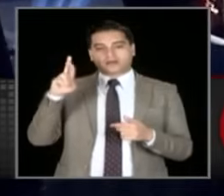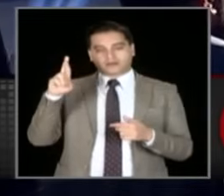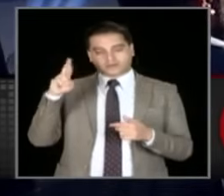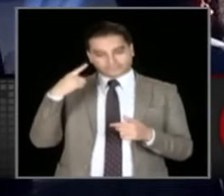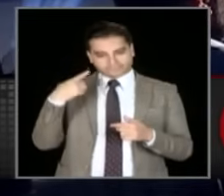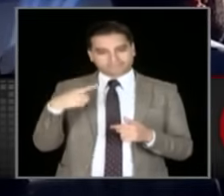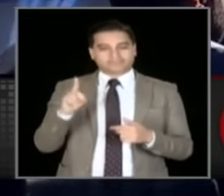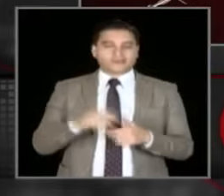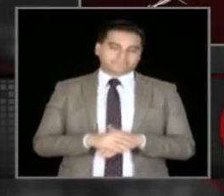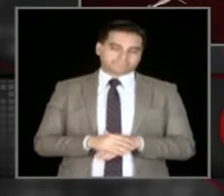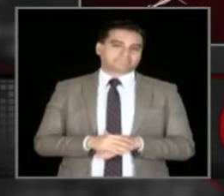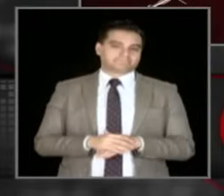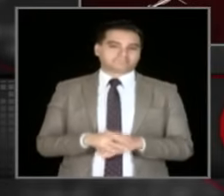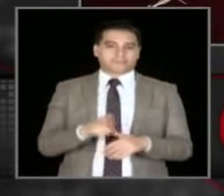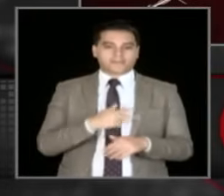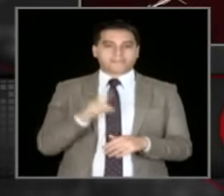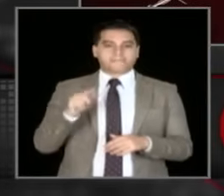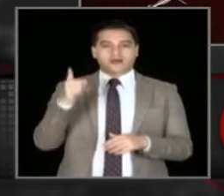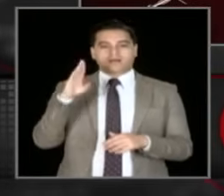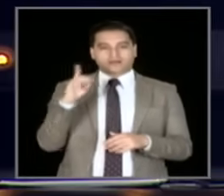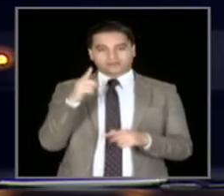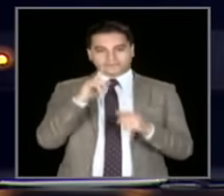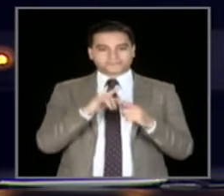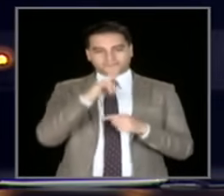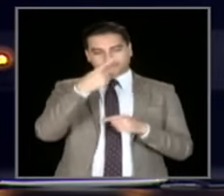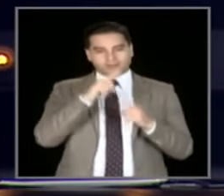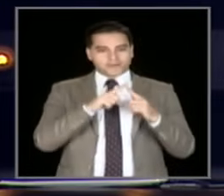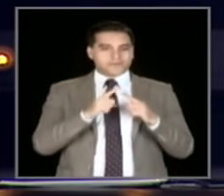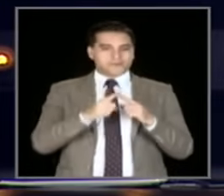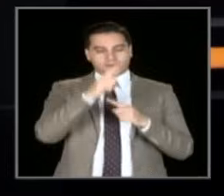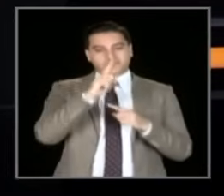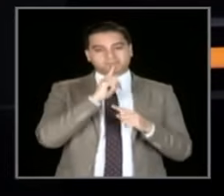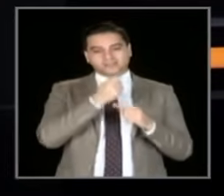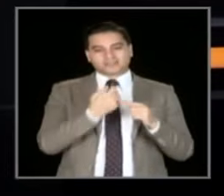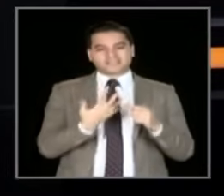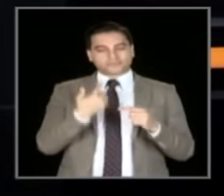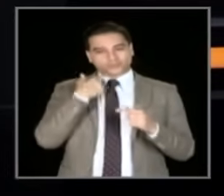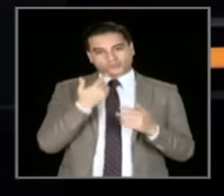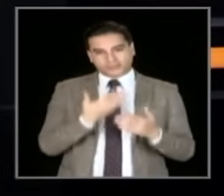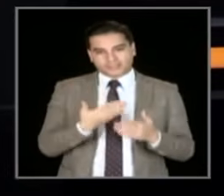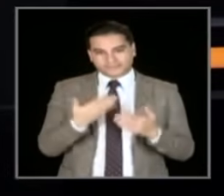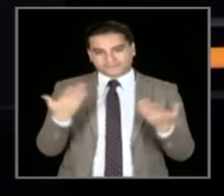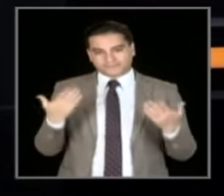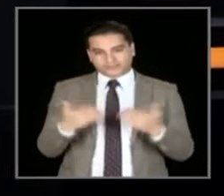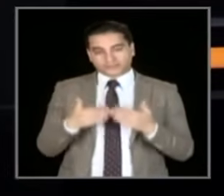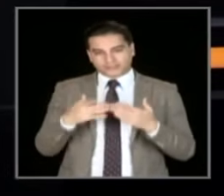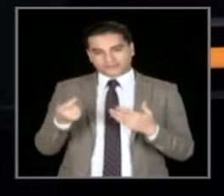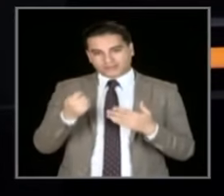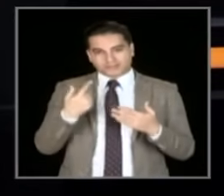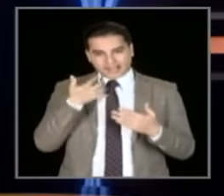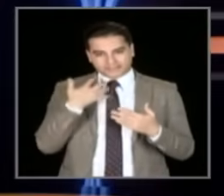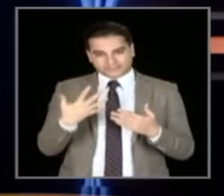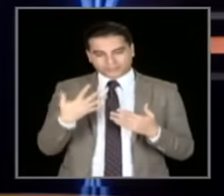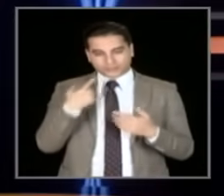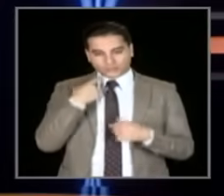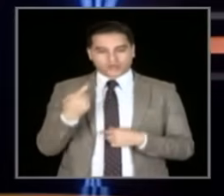برافو عليك. للأسف الشديد 10 نقاط ولكن ناقص 5. جامعة سويس